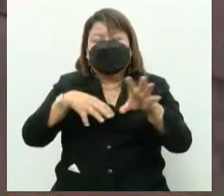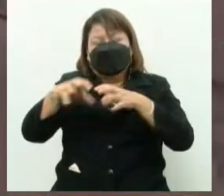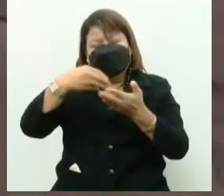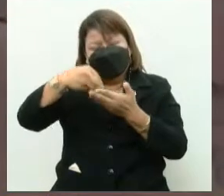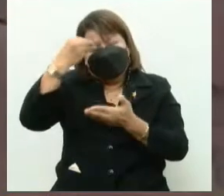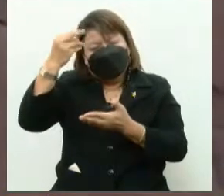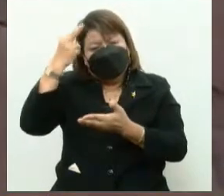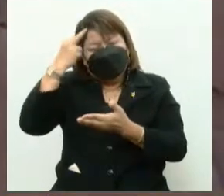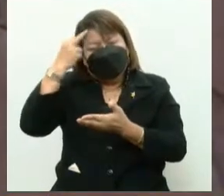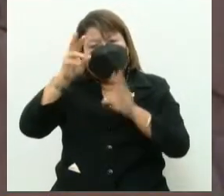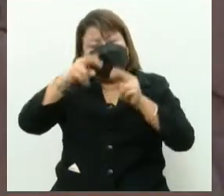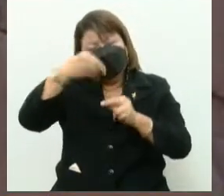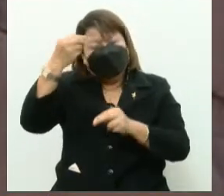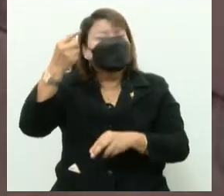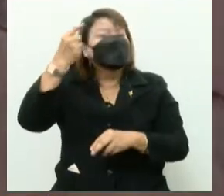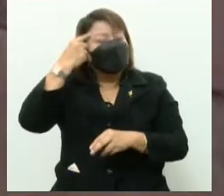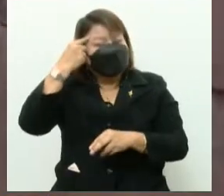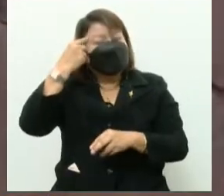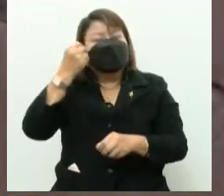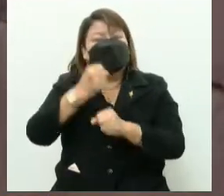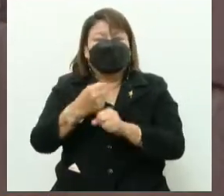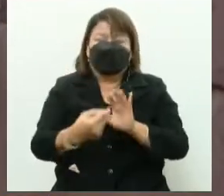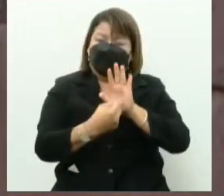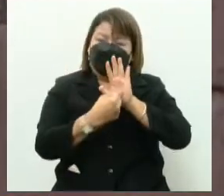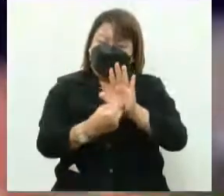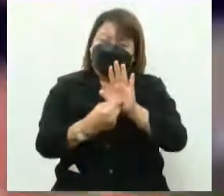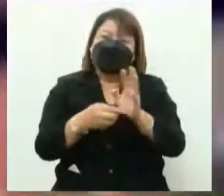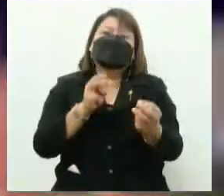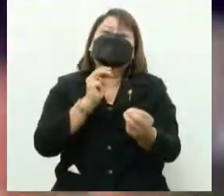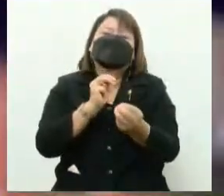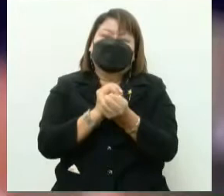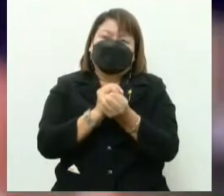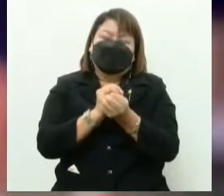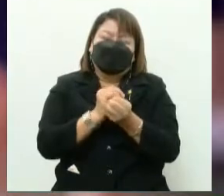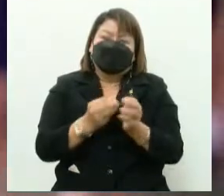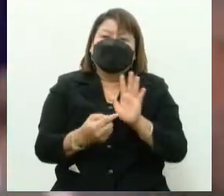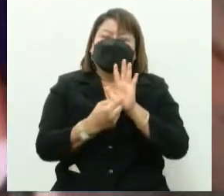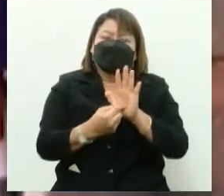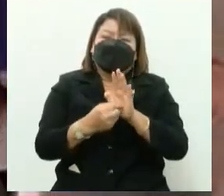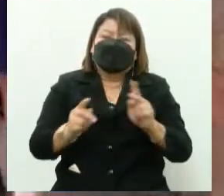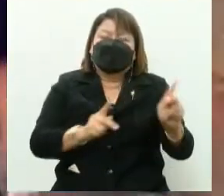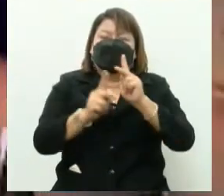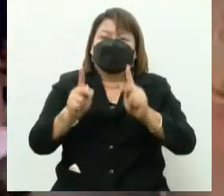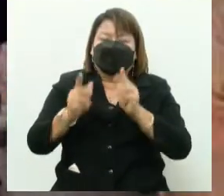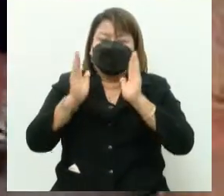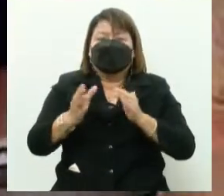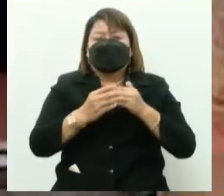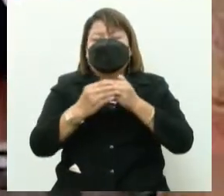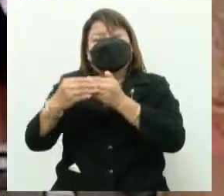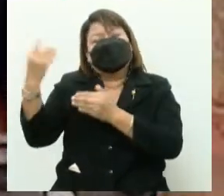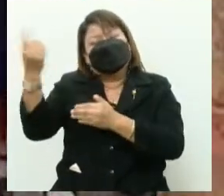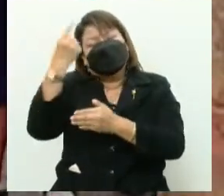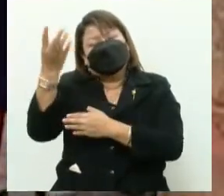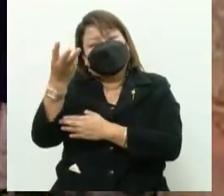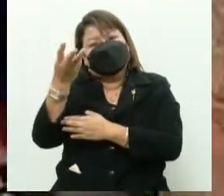ผู้เรียนได้คิดได้ทำและแสดงออกอย่างเหมาะสมเช่นกิจกรรมมัคคุเทศก์น้อยการเรียน